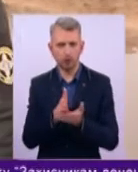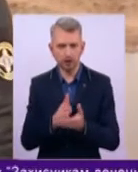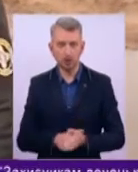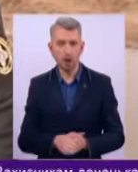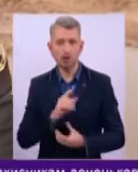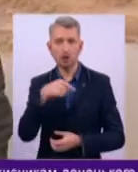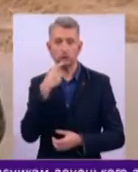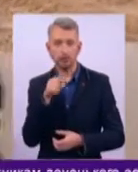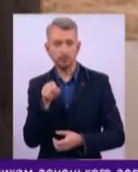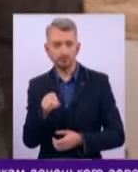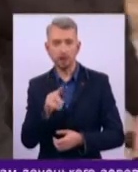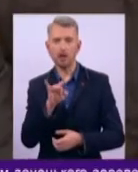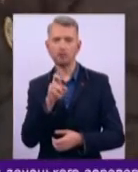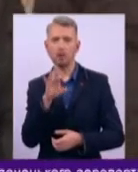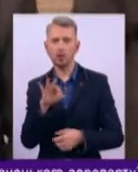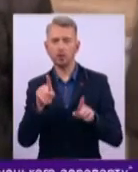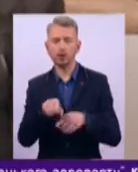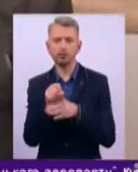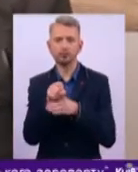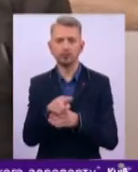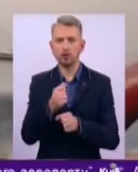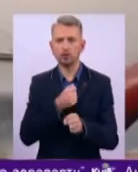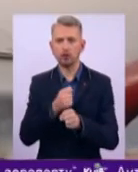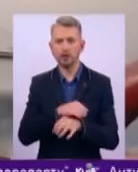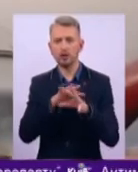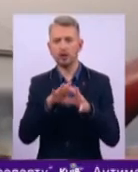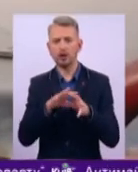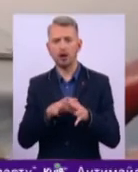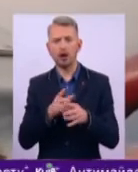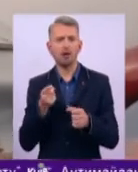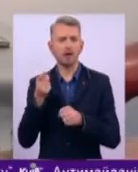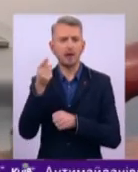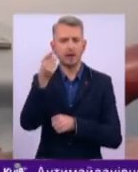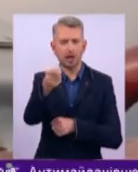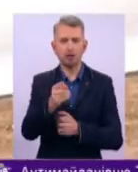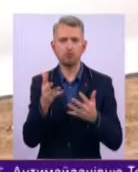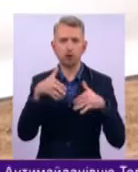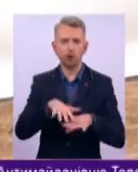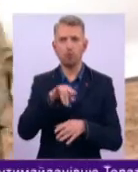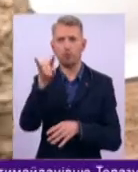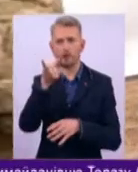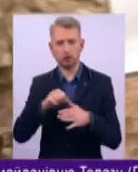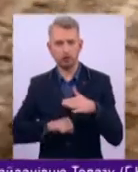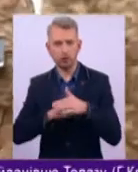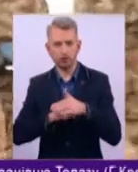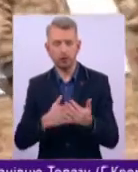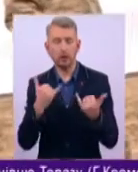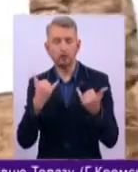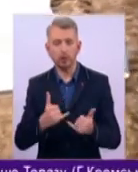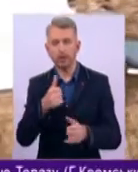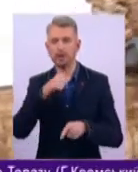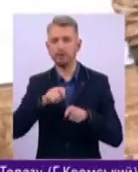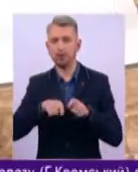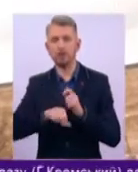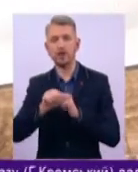словами Турчинова, РНБО також поставила задачу з розробки комплексів крилатих ракет морського і повітряного базування. Сьогоднішнє випробування